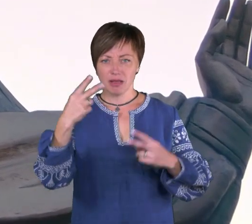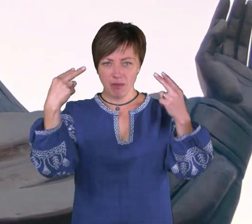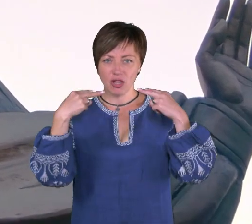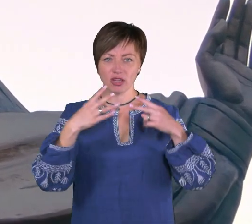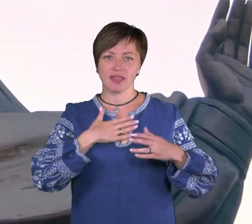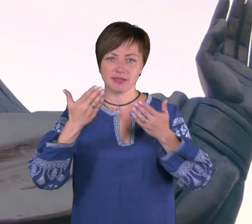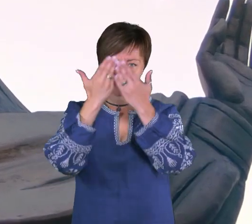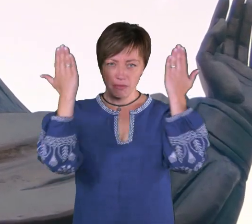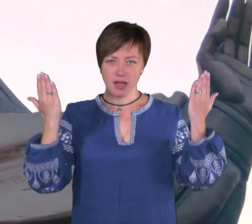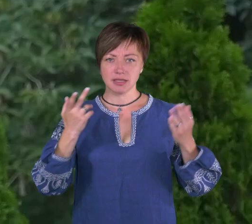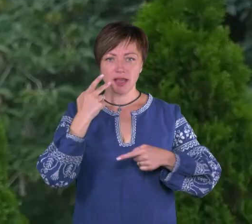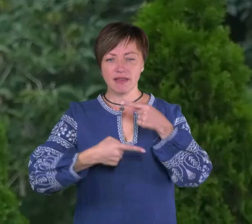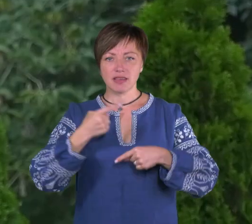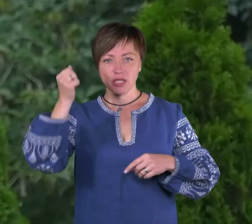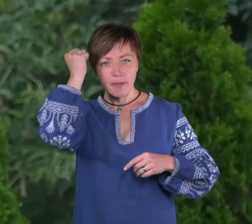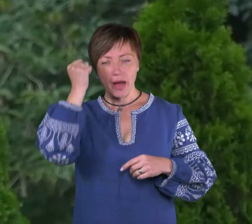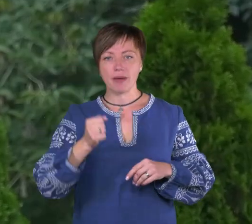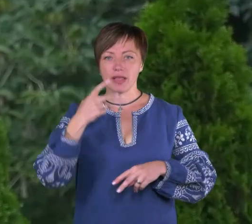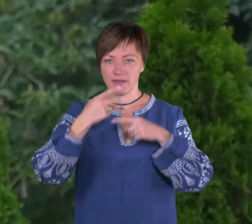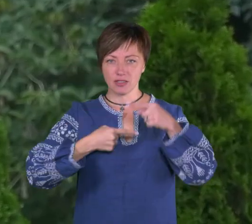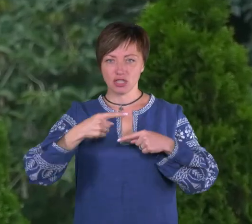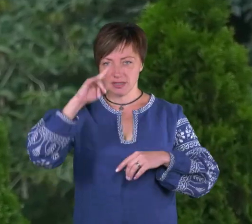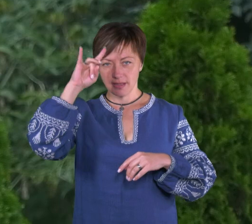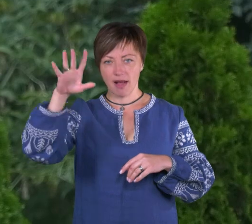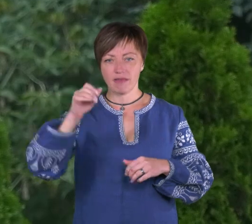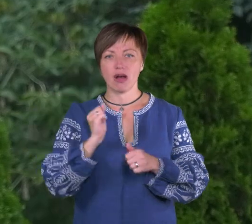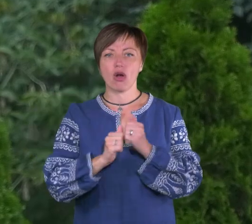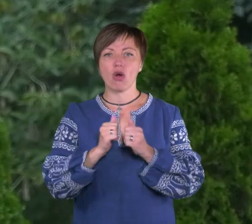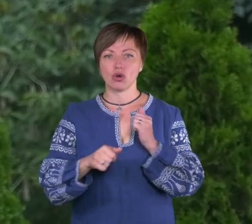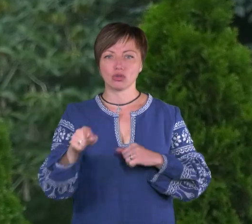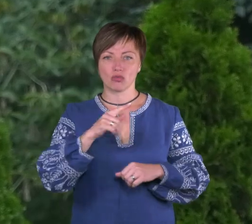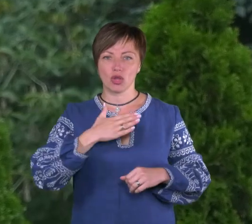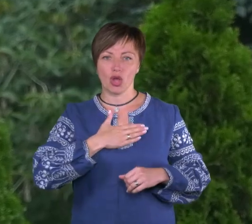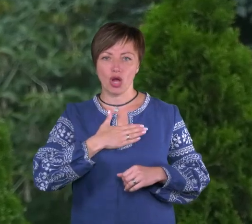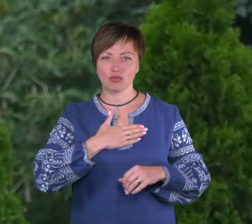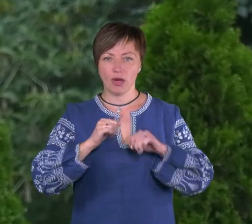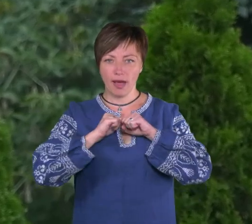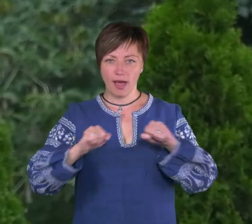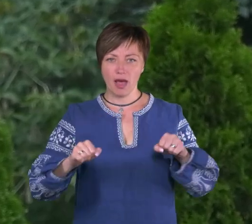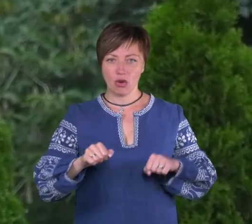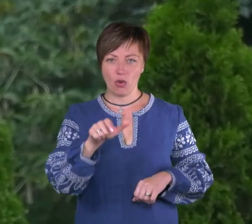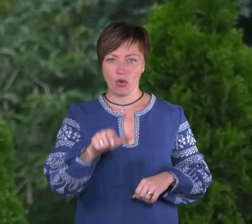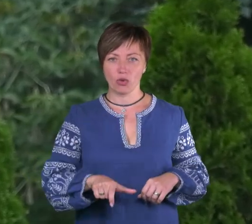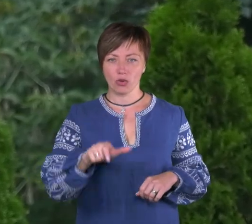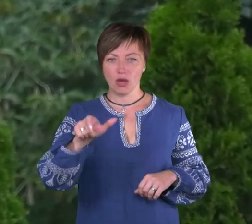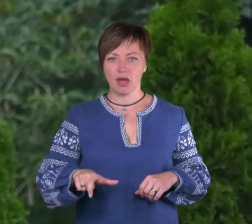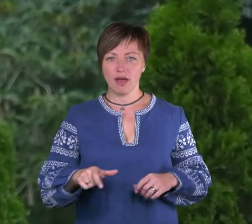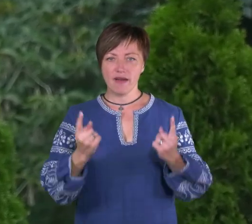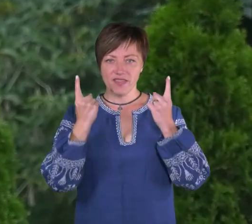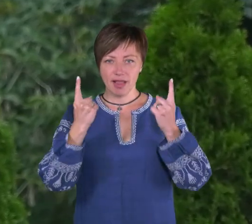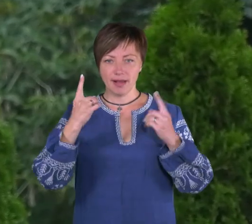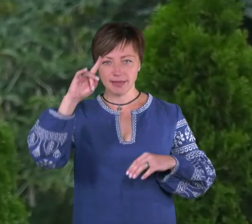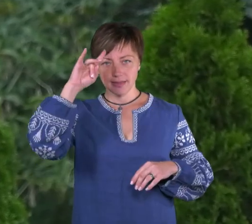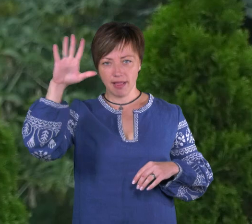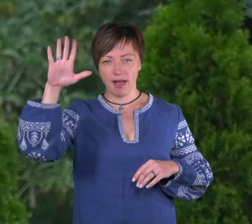небес. Вічна пам'ять і вічна слава кожному нашому героїв. Велика